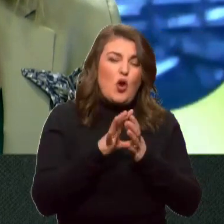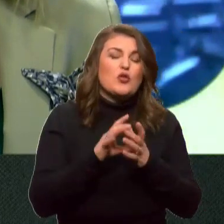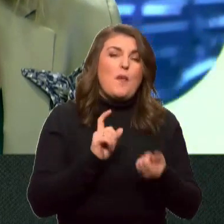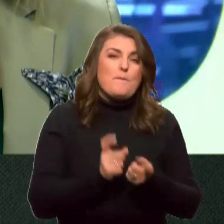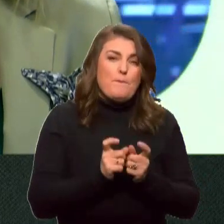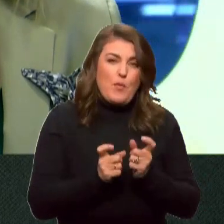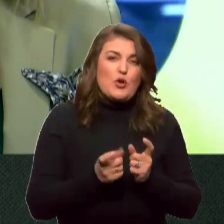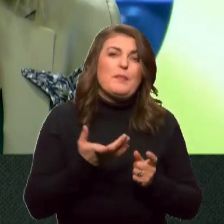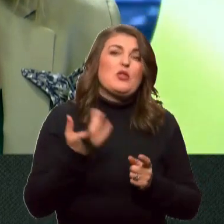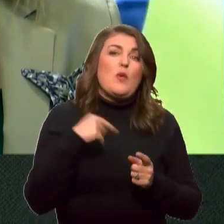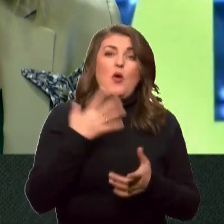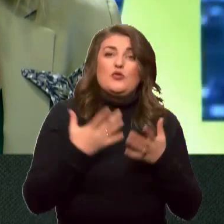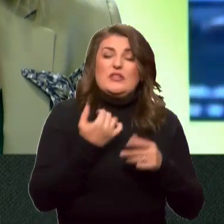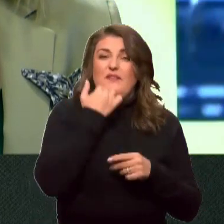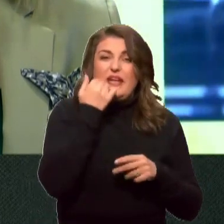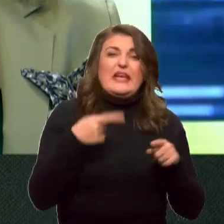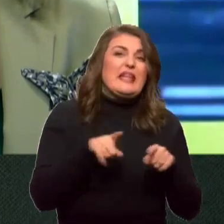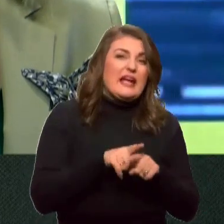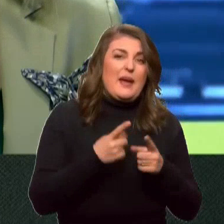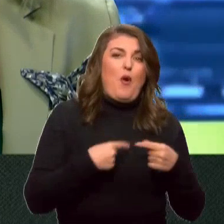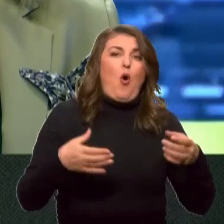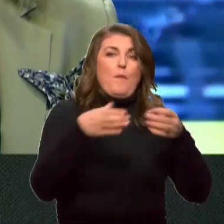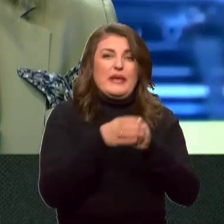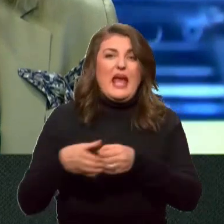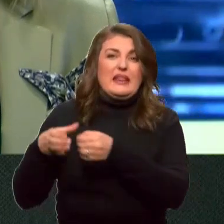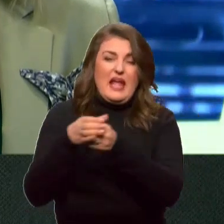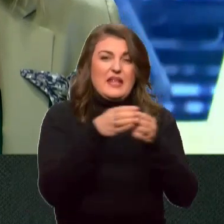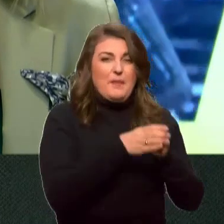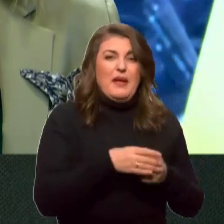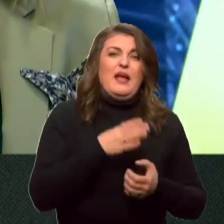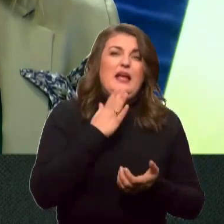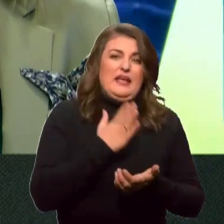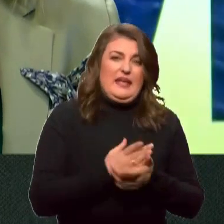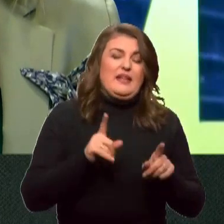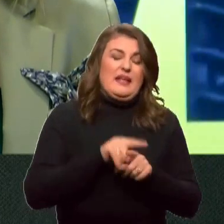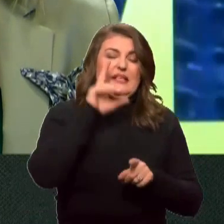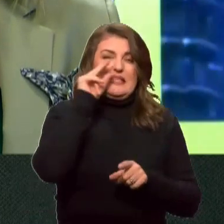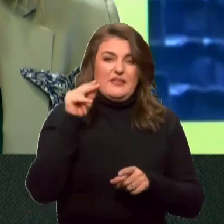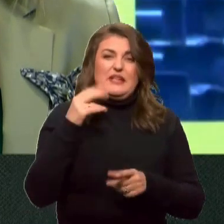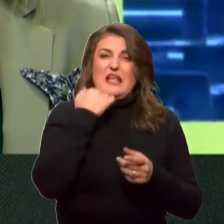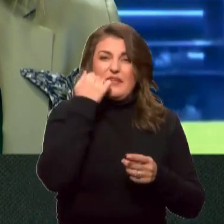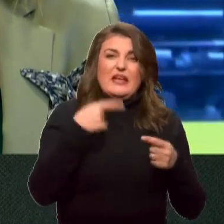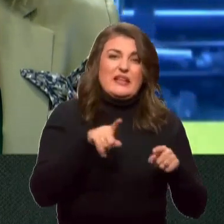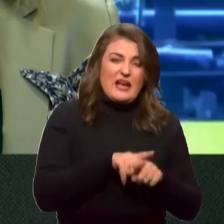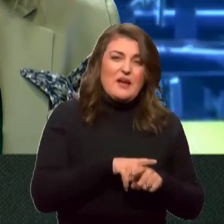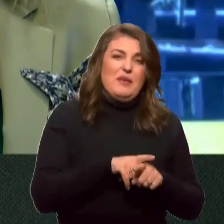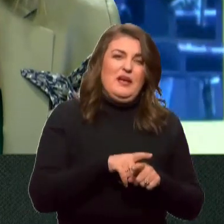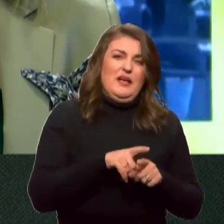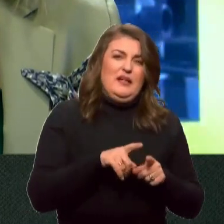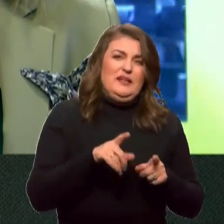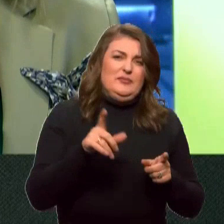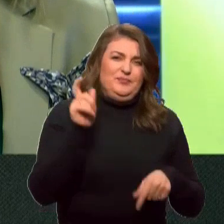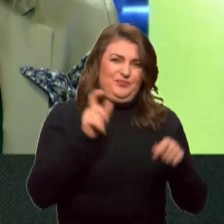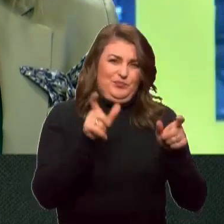власне, якщо завдяки таким об'єднанням під гідом Мінцифри, завдяки там таким кластерам або